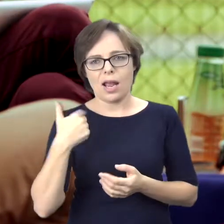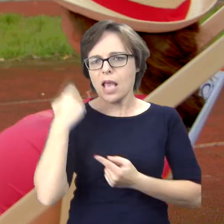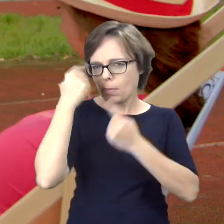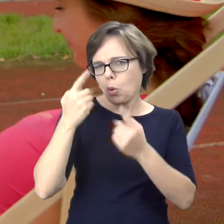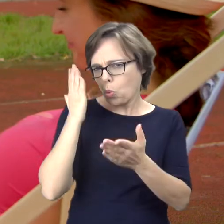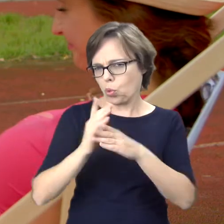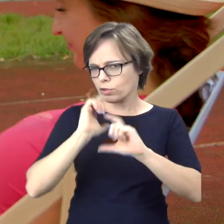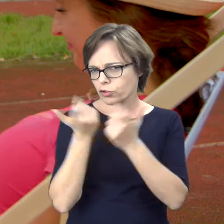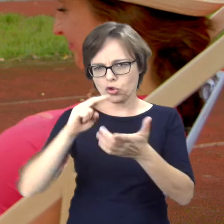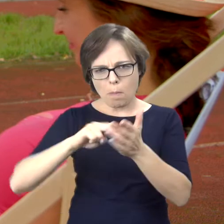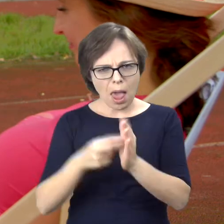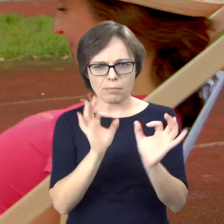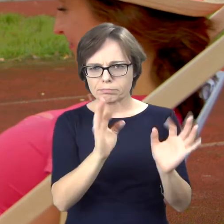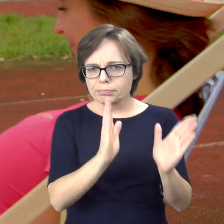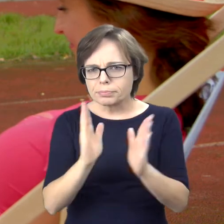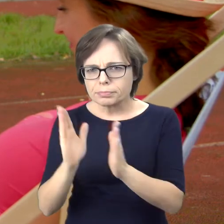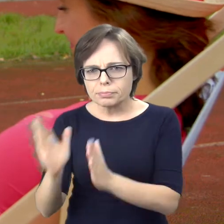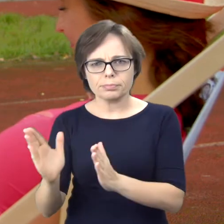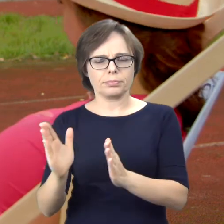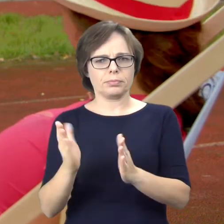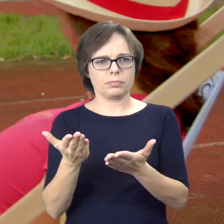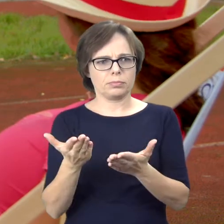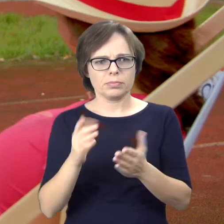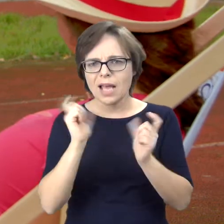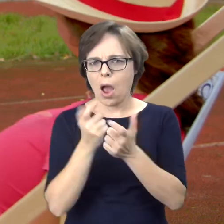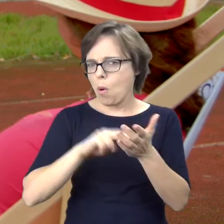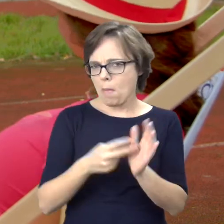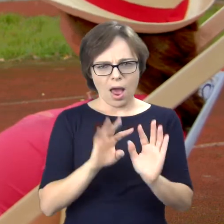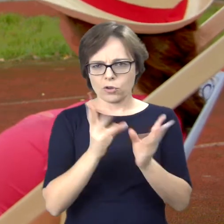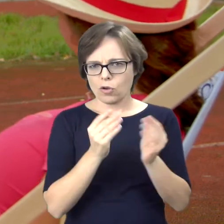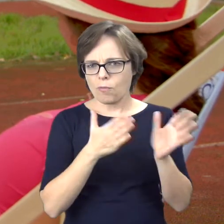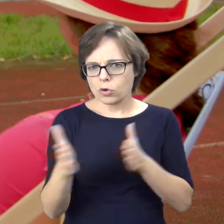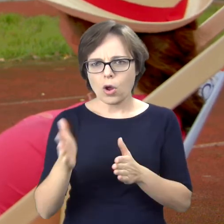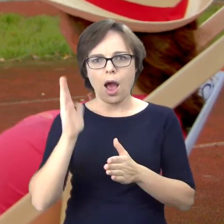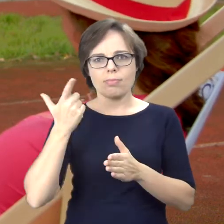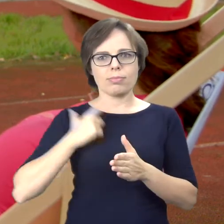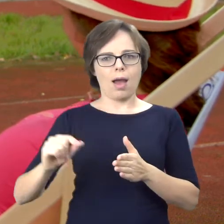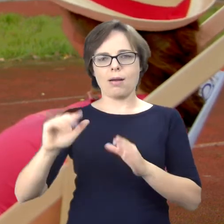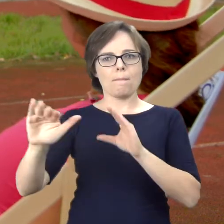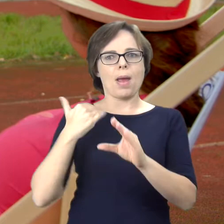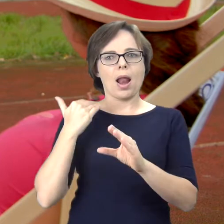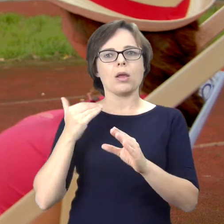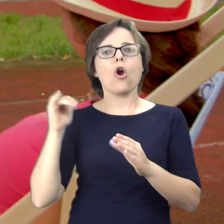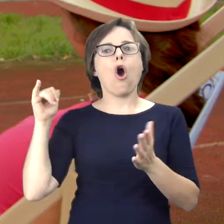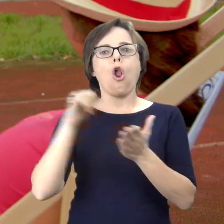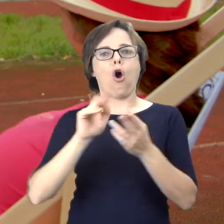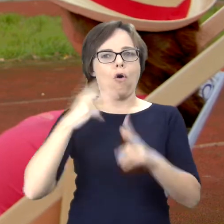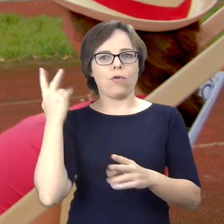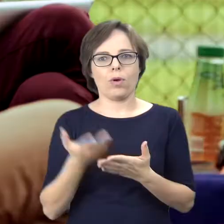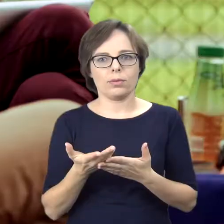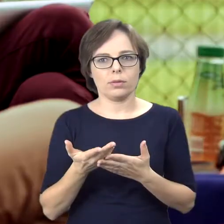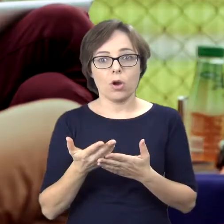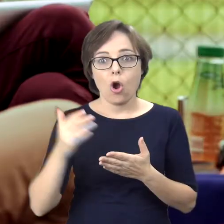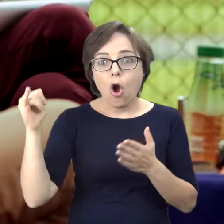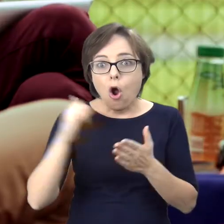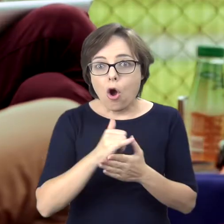już w kolejnych miesiącach, jeżeli chodzi o bukowanie tego planu podróży i tu dostajesz na przykład maila, że twój lot został odwołany i w tym momencie wszystko staje na